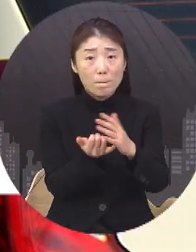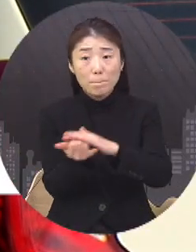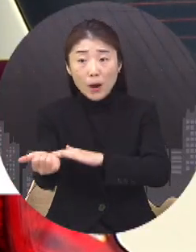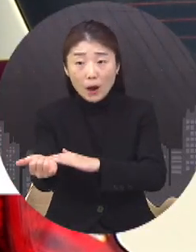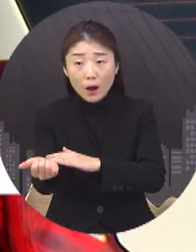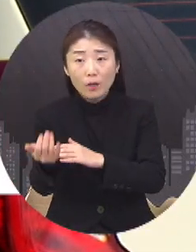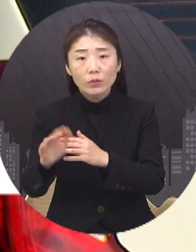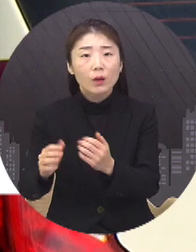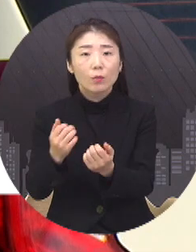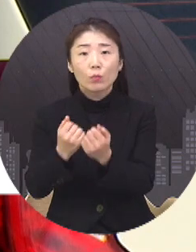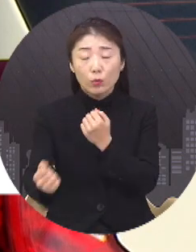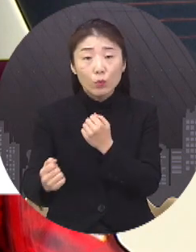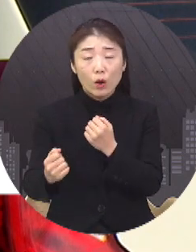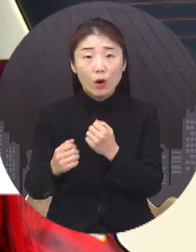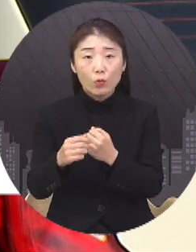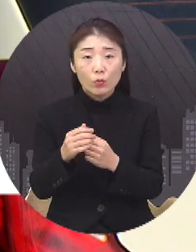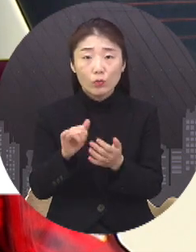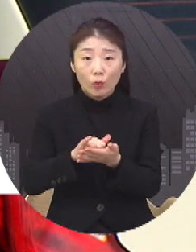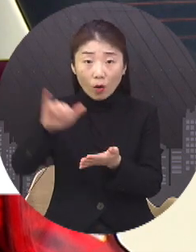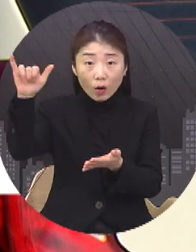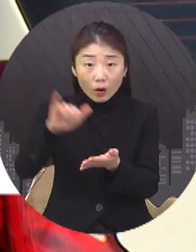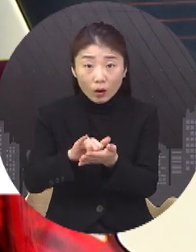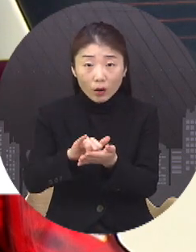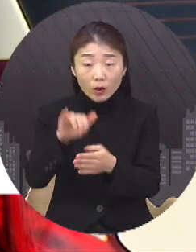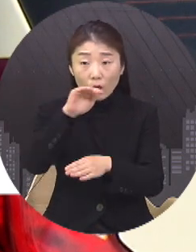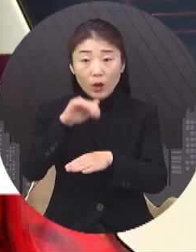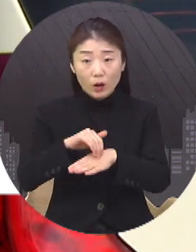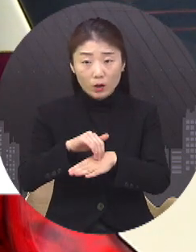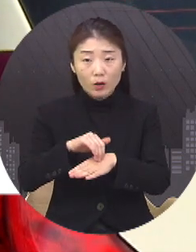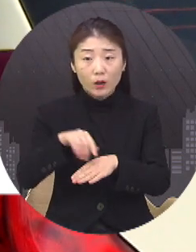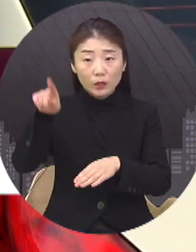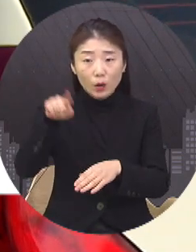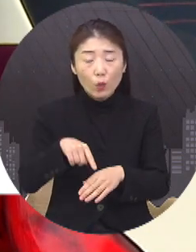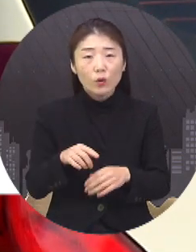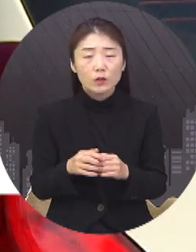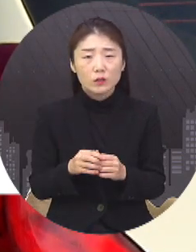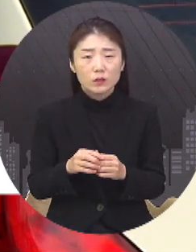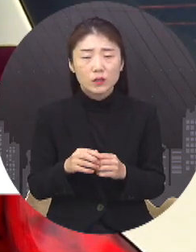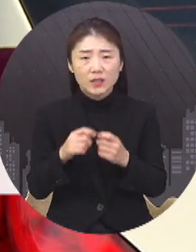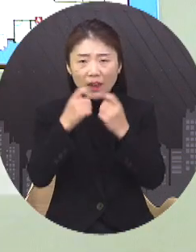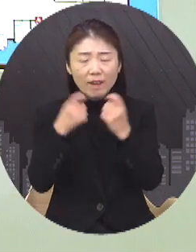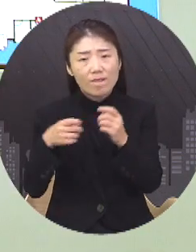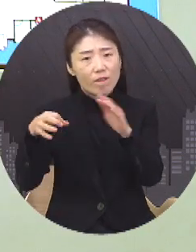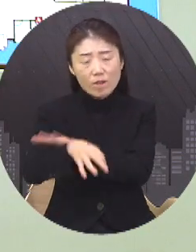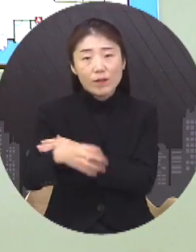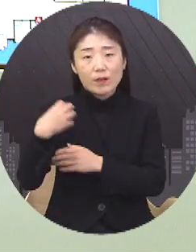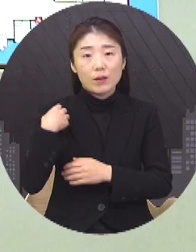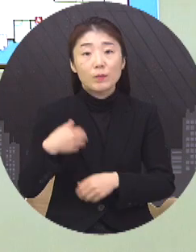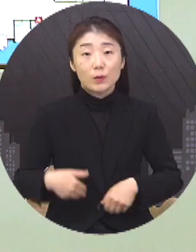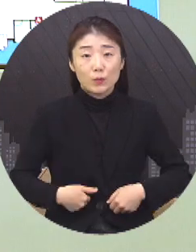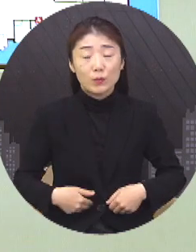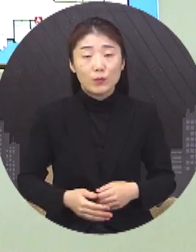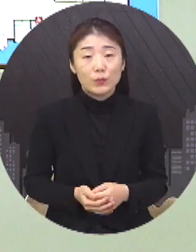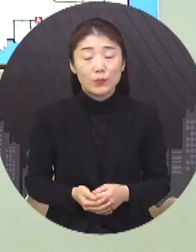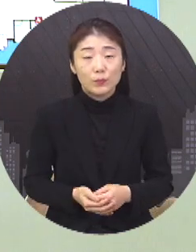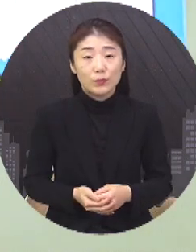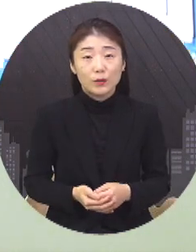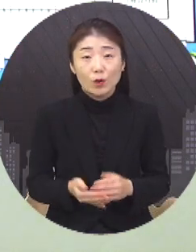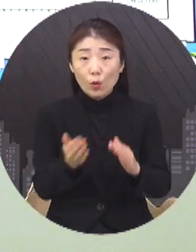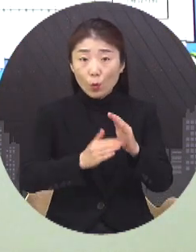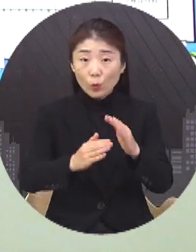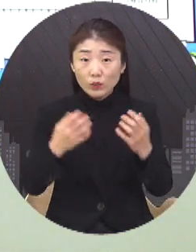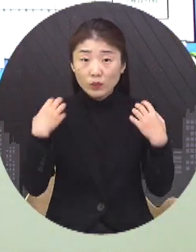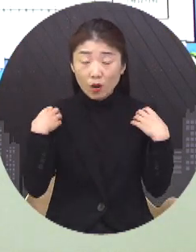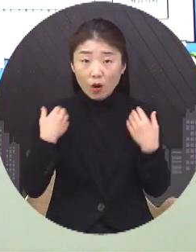시장이란 사람이 1기 약 검사하고 용 이런 그 사람들은 데다 아무런 내야 돼 아 공공청사 폐쇄의